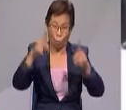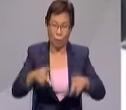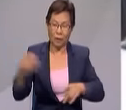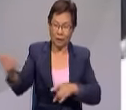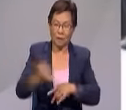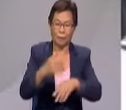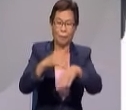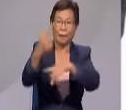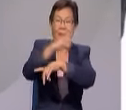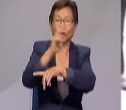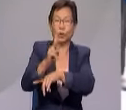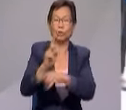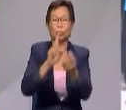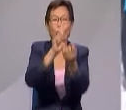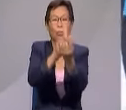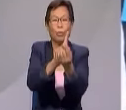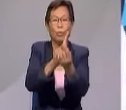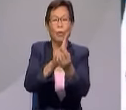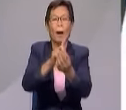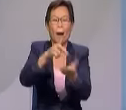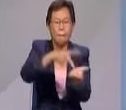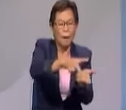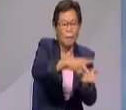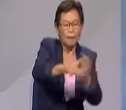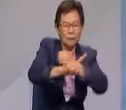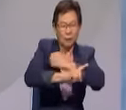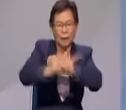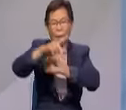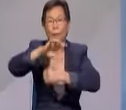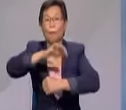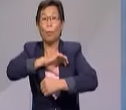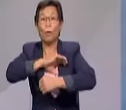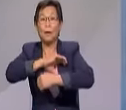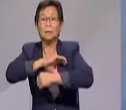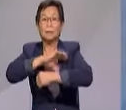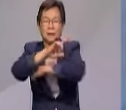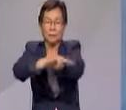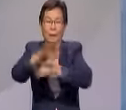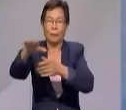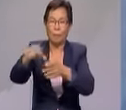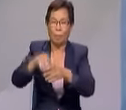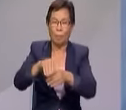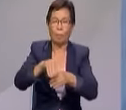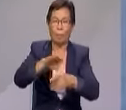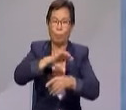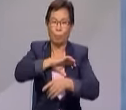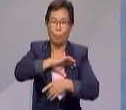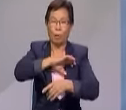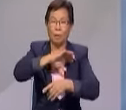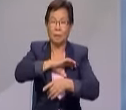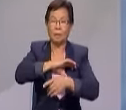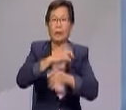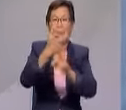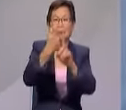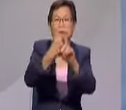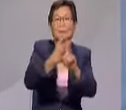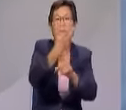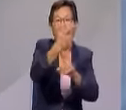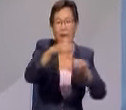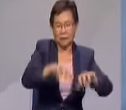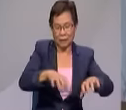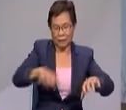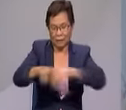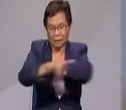Beliau berkata demikian ketika ditemui di kaunter bayaran saman PDRM negeri yang membabitkan anggota PDRM dari ketiga-tiga daerah negeri